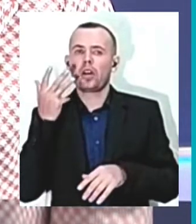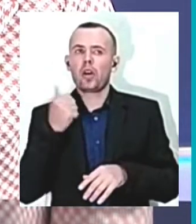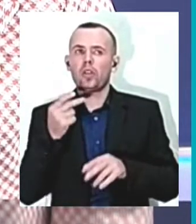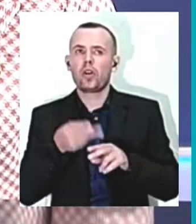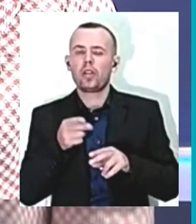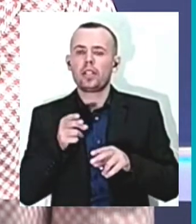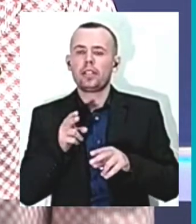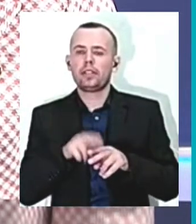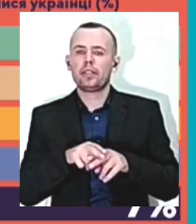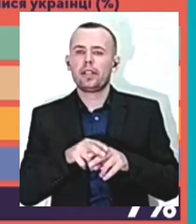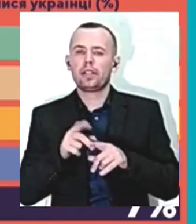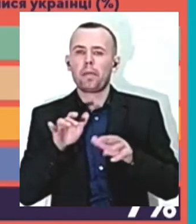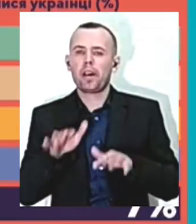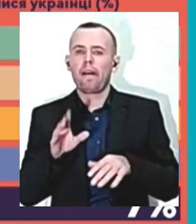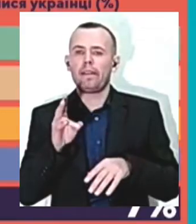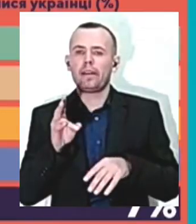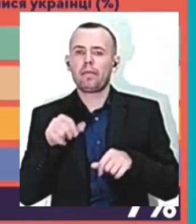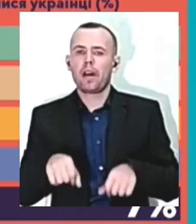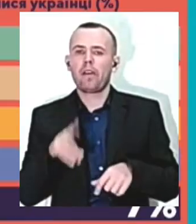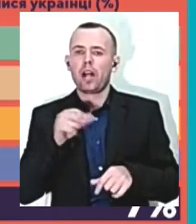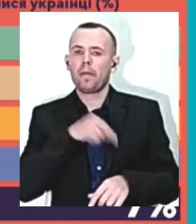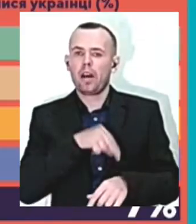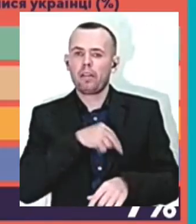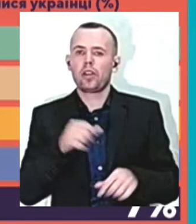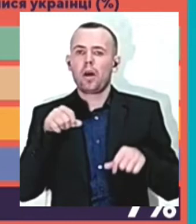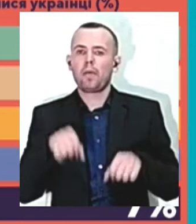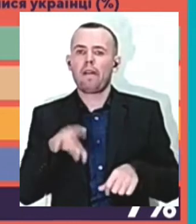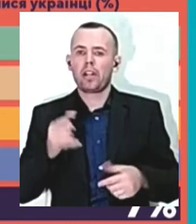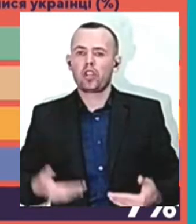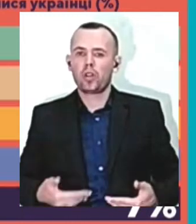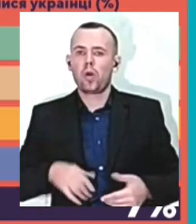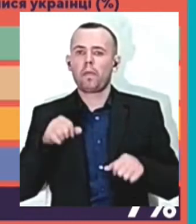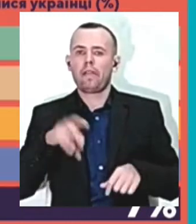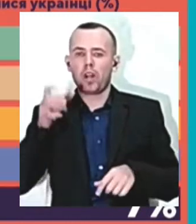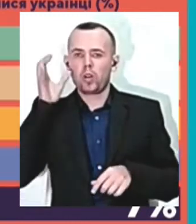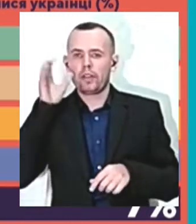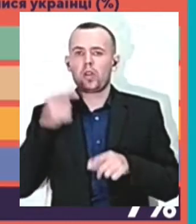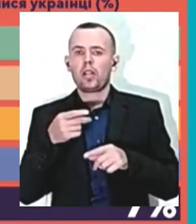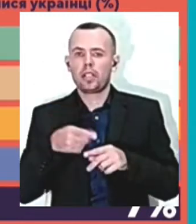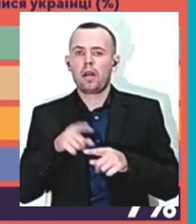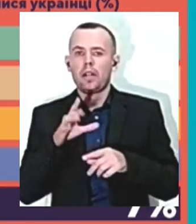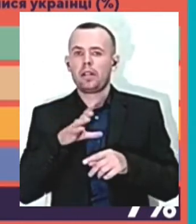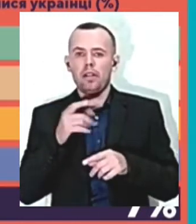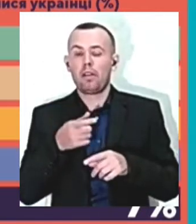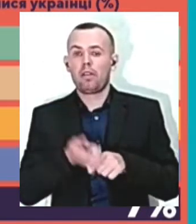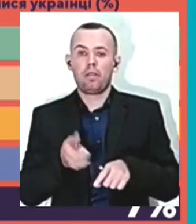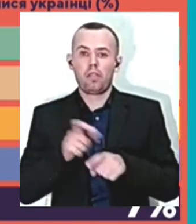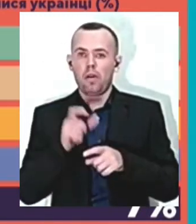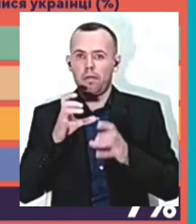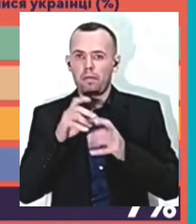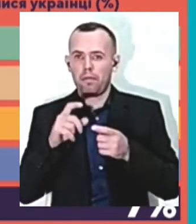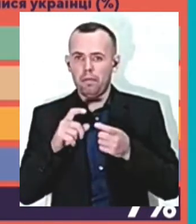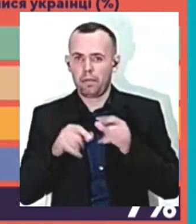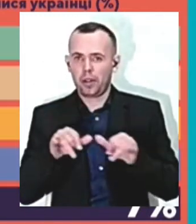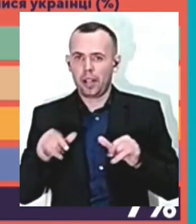на працю, право на житло, право на освіту. Особливо це було загострено в період пандемії, особливо, наприклад, якщо ми говоримо